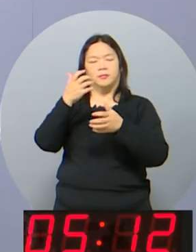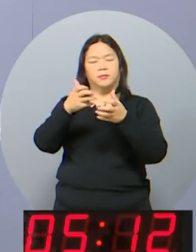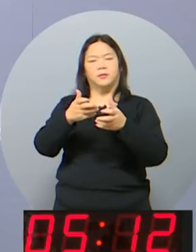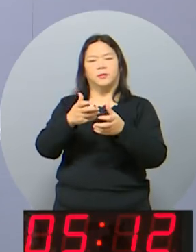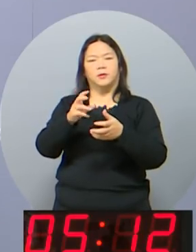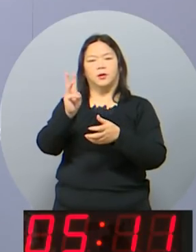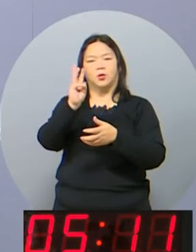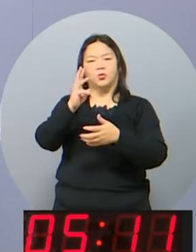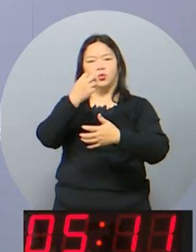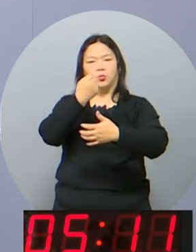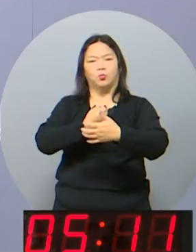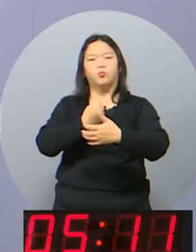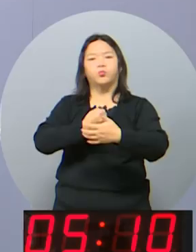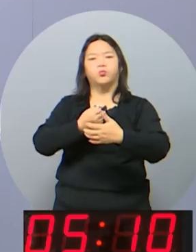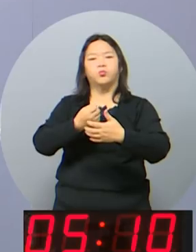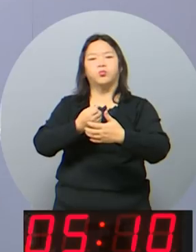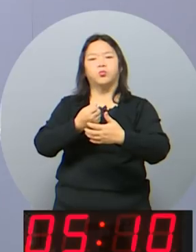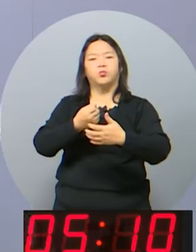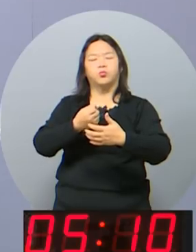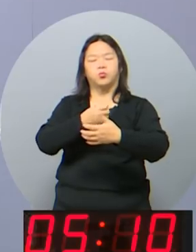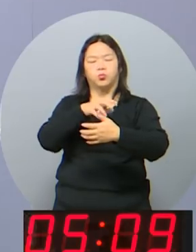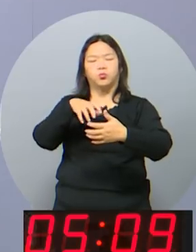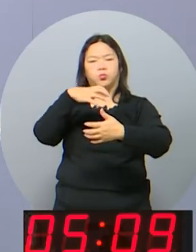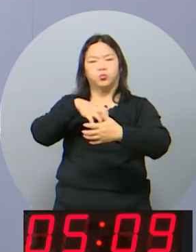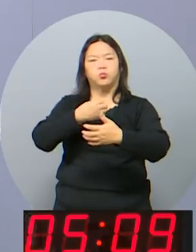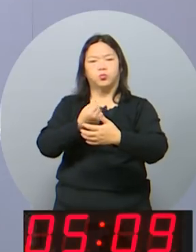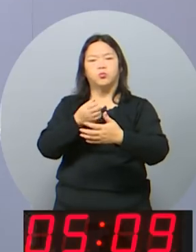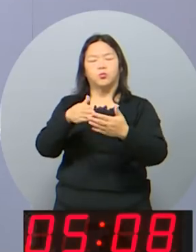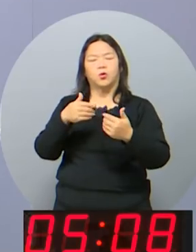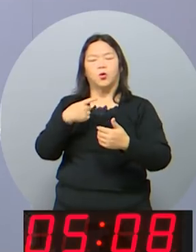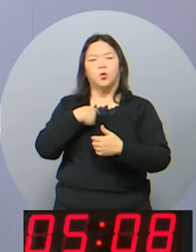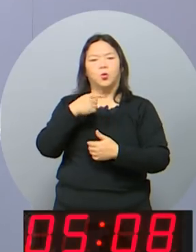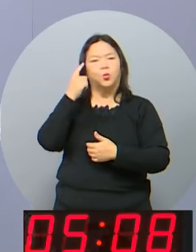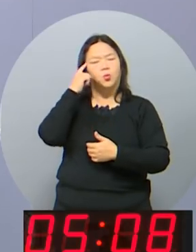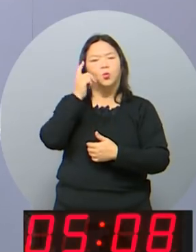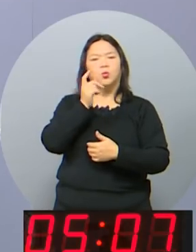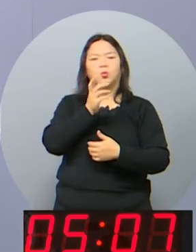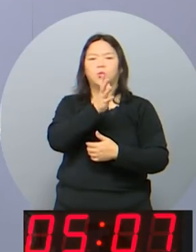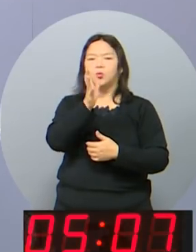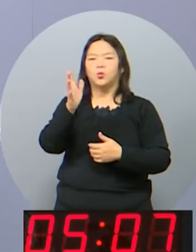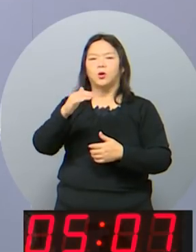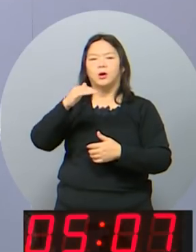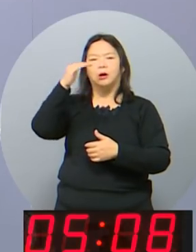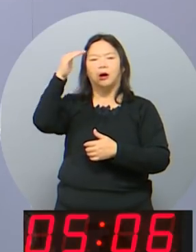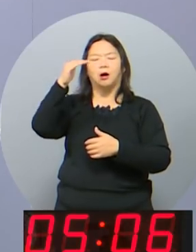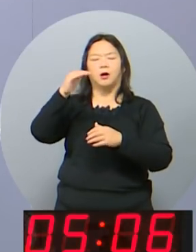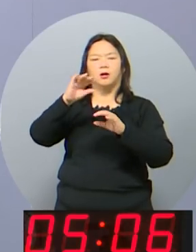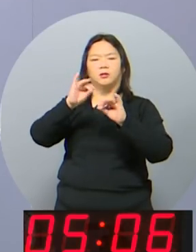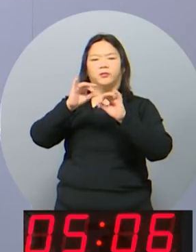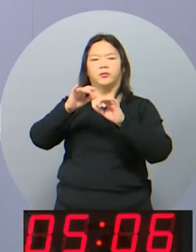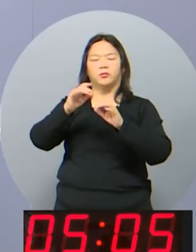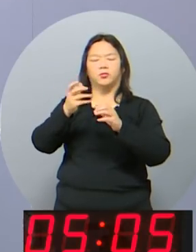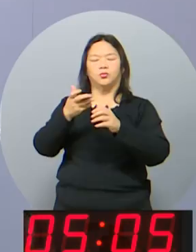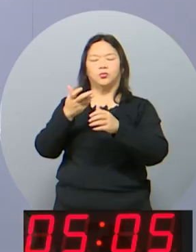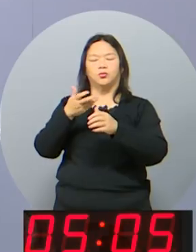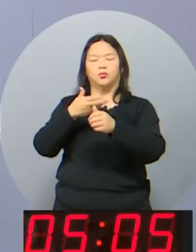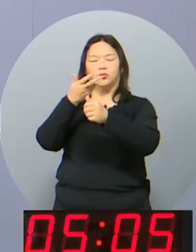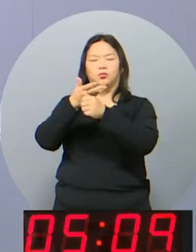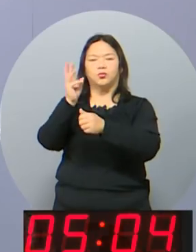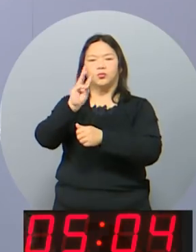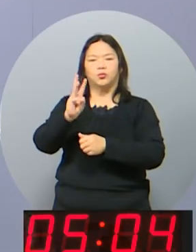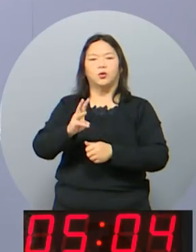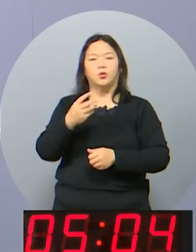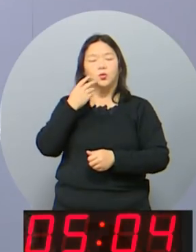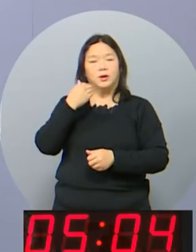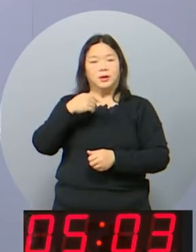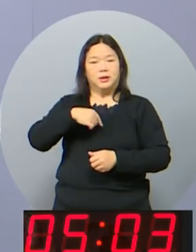池。那立香也非常认真的在寻觅哦高地供水，只要我们自